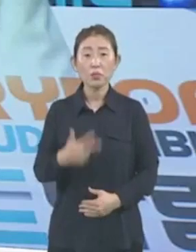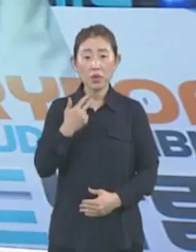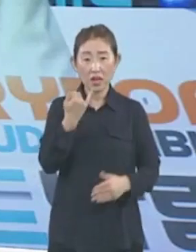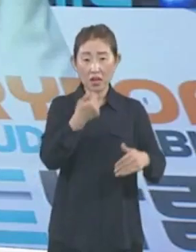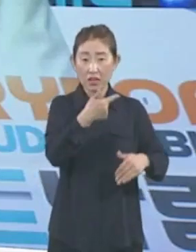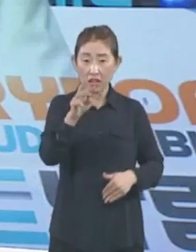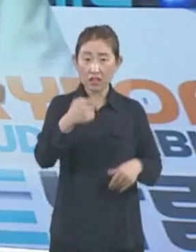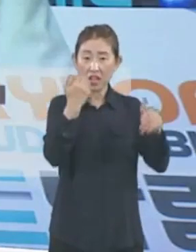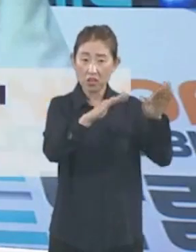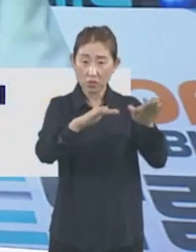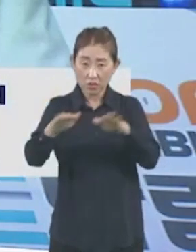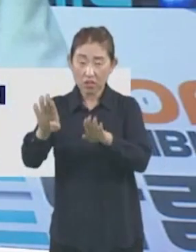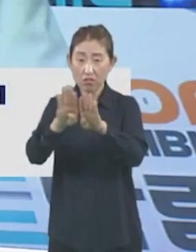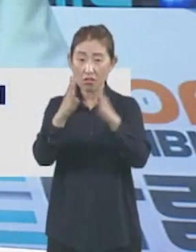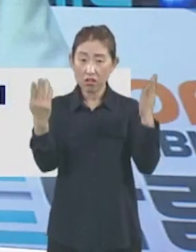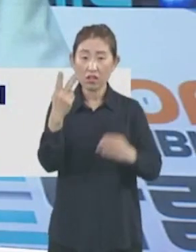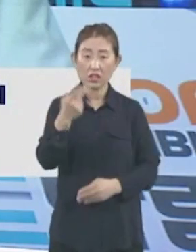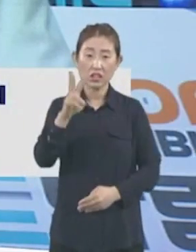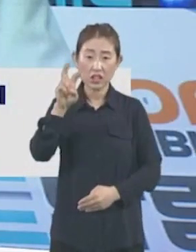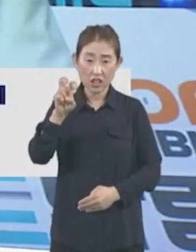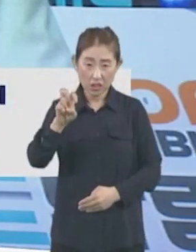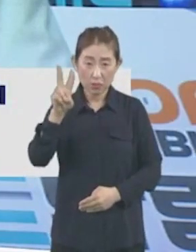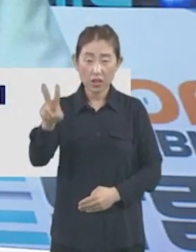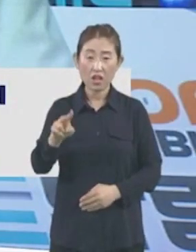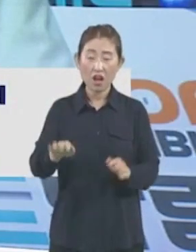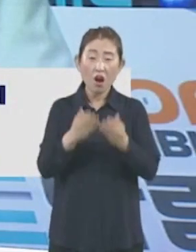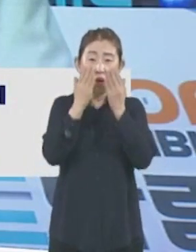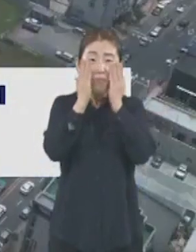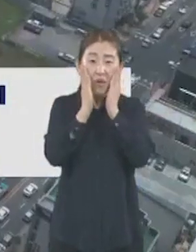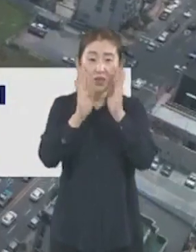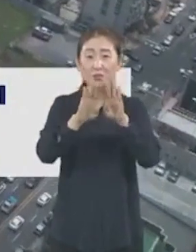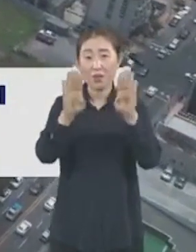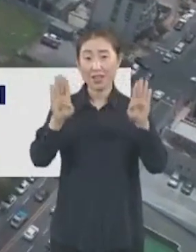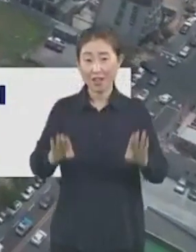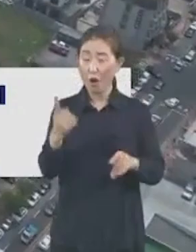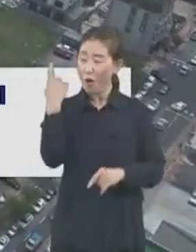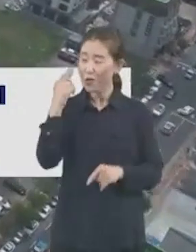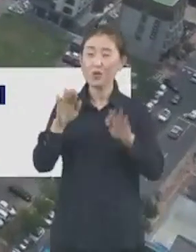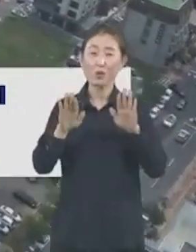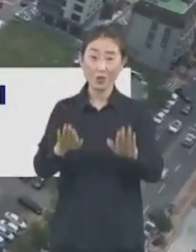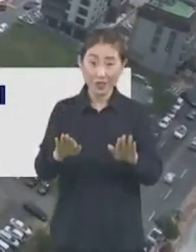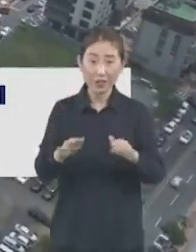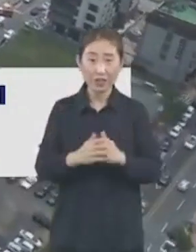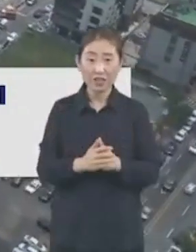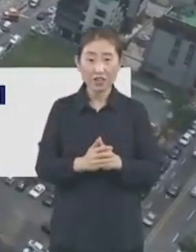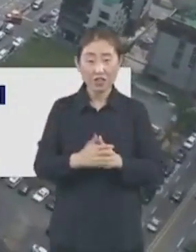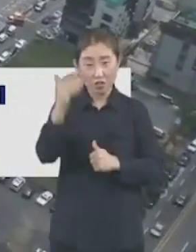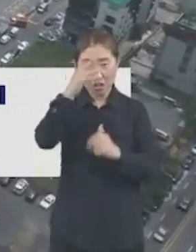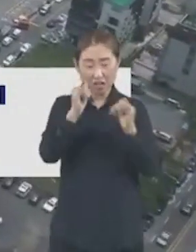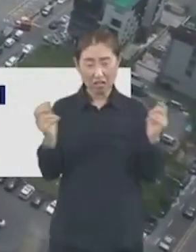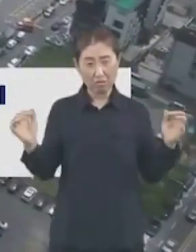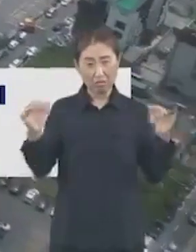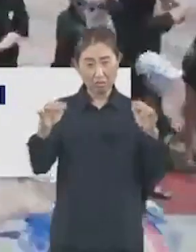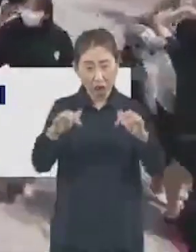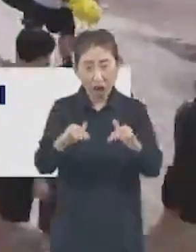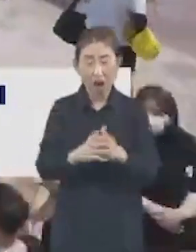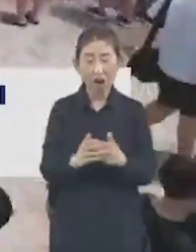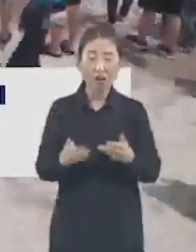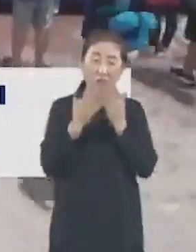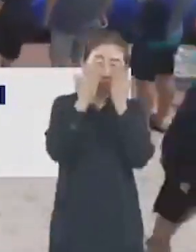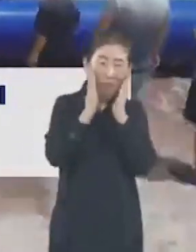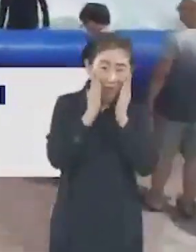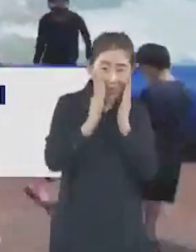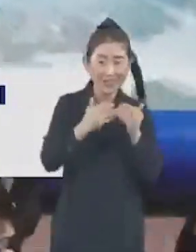보령 대천해수욕장에서 열리고 있는 2022 보령 해양 머드 박람회 이틀째를 맞아 국내외 많은 관광객들이 각종 머드